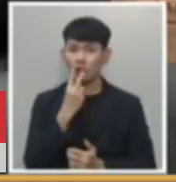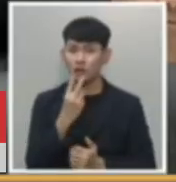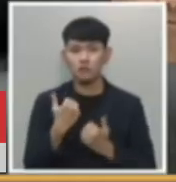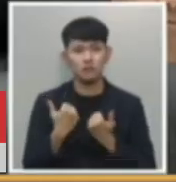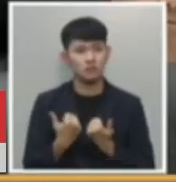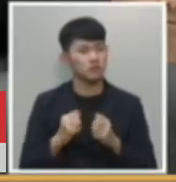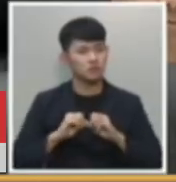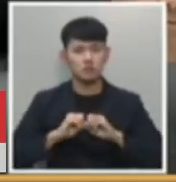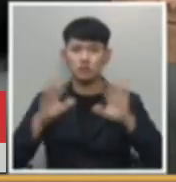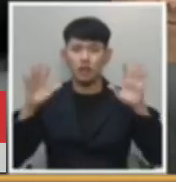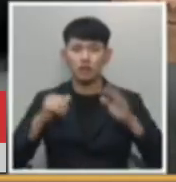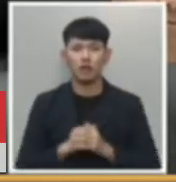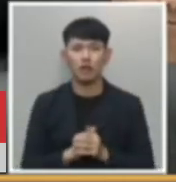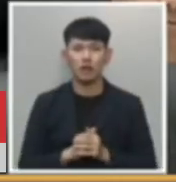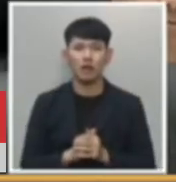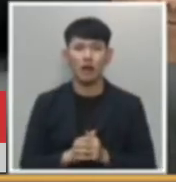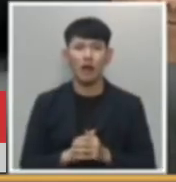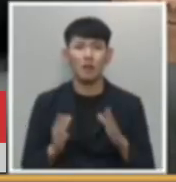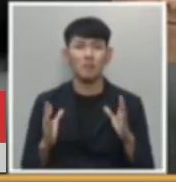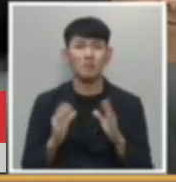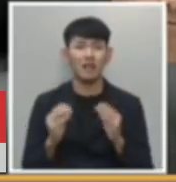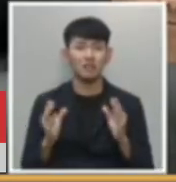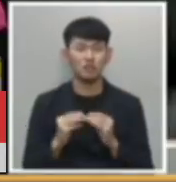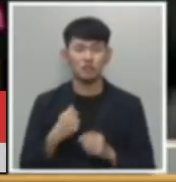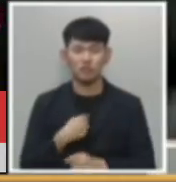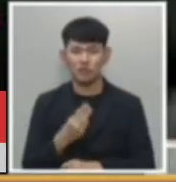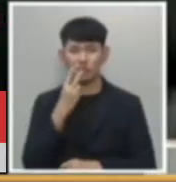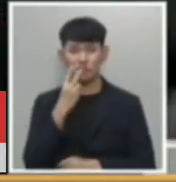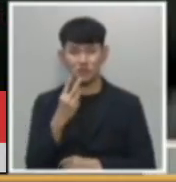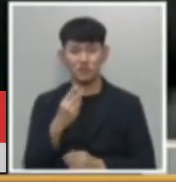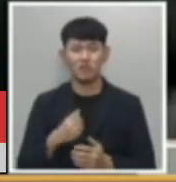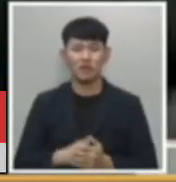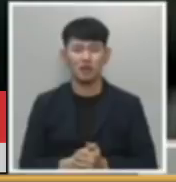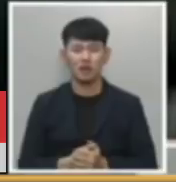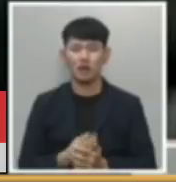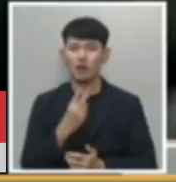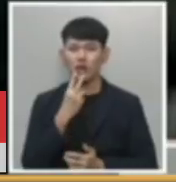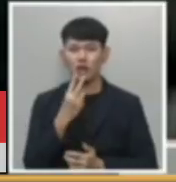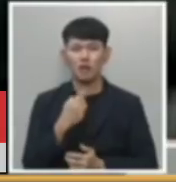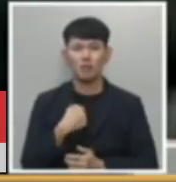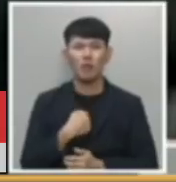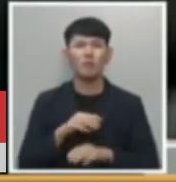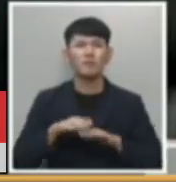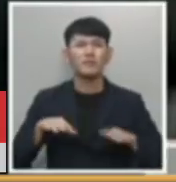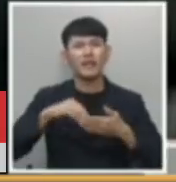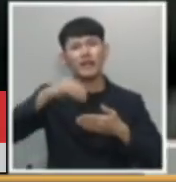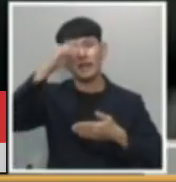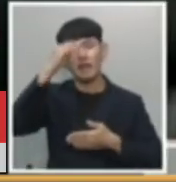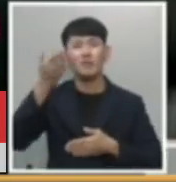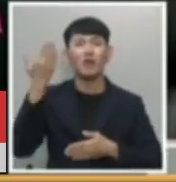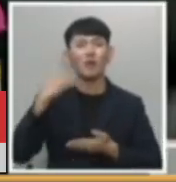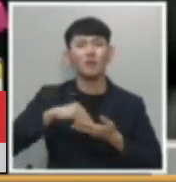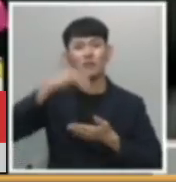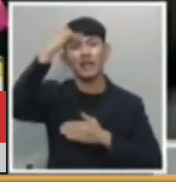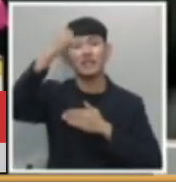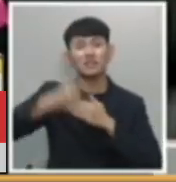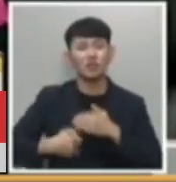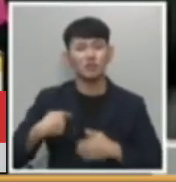านช่วงปิดสมัยประชุมเนี่ยท่านประธานผมก็ไปดูครับก็ผมเนี่ยมันนักเรียนแถวนั้นผมจบจุฬาลงกรณ์มหาวิทยาลัย